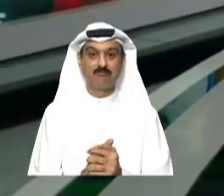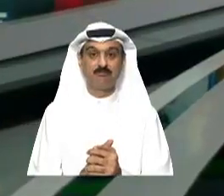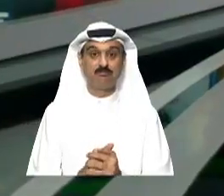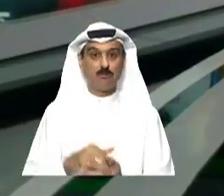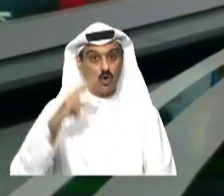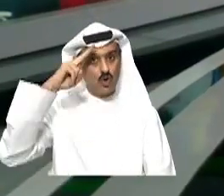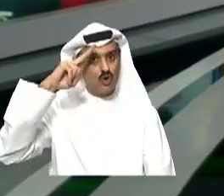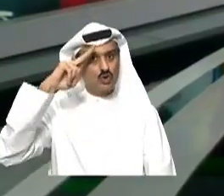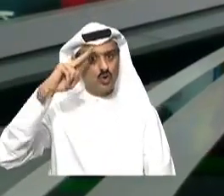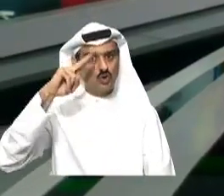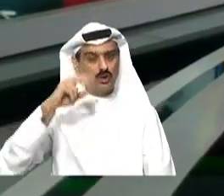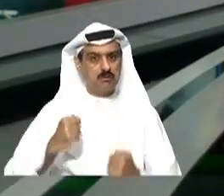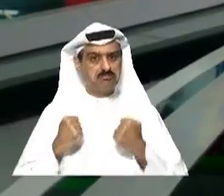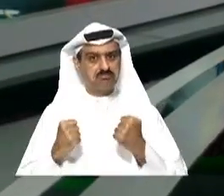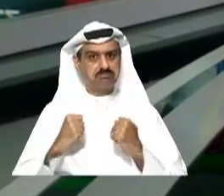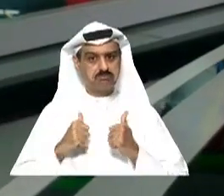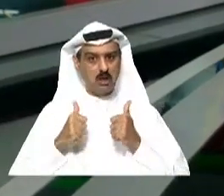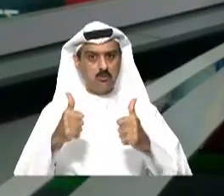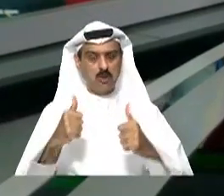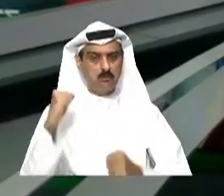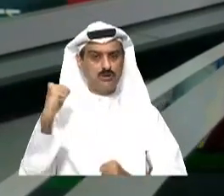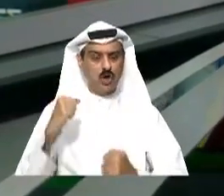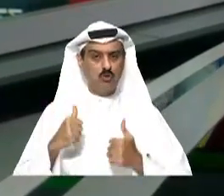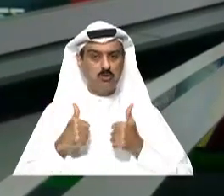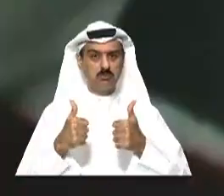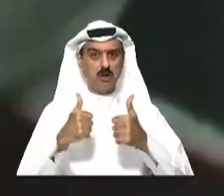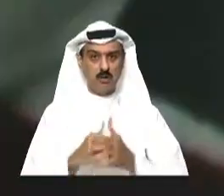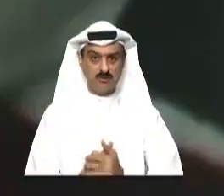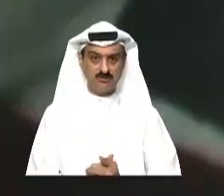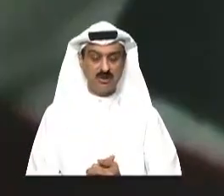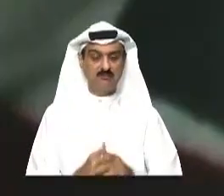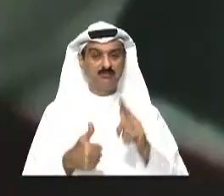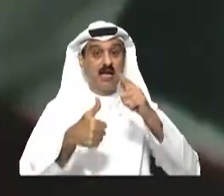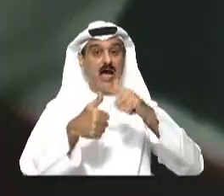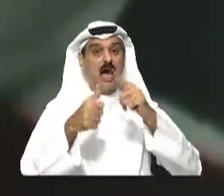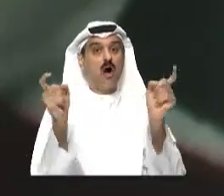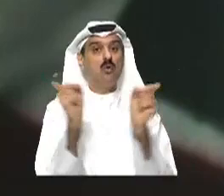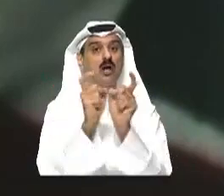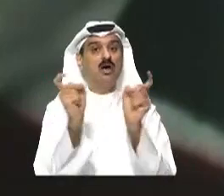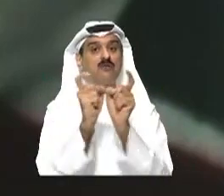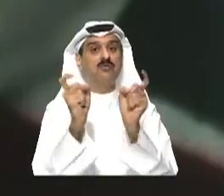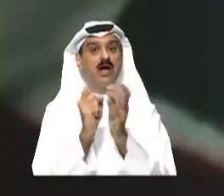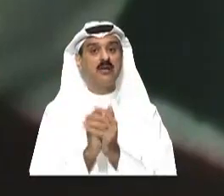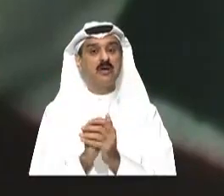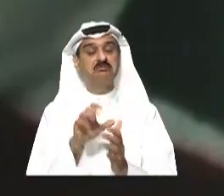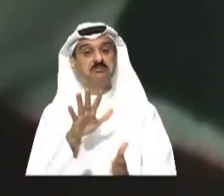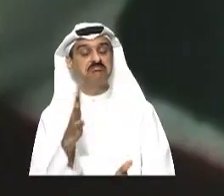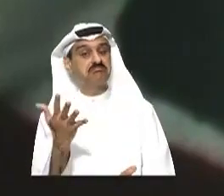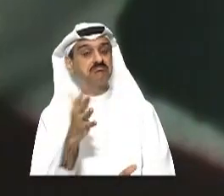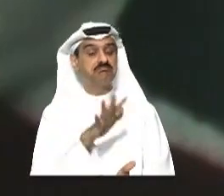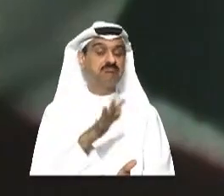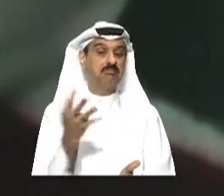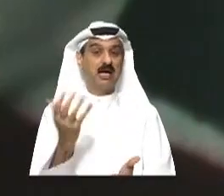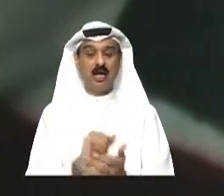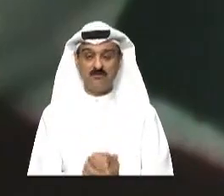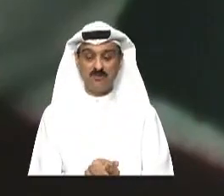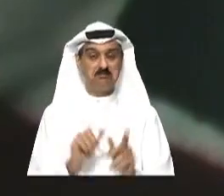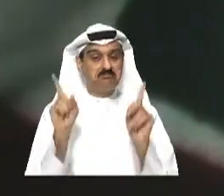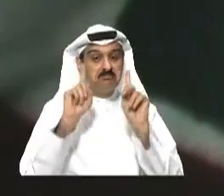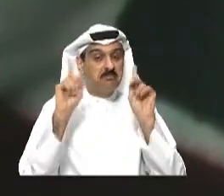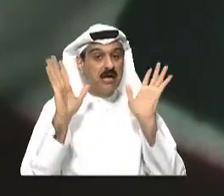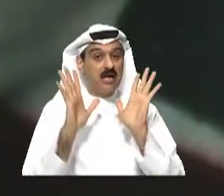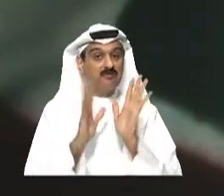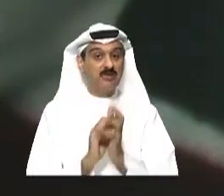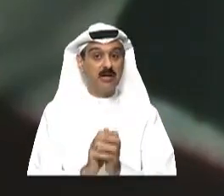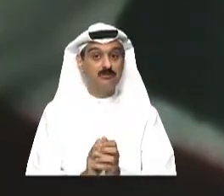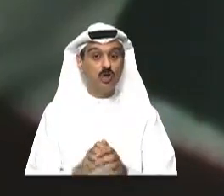متحمس. إحنا عادة أول مباراة هذه يعني إكسبكتد توقع غير المتوقع إنجاز التعبير.